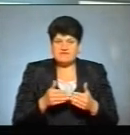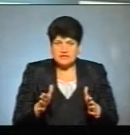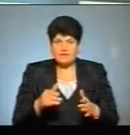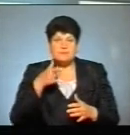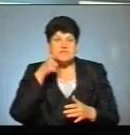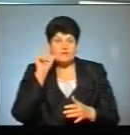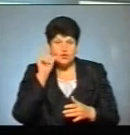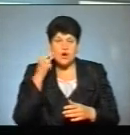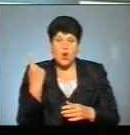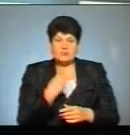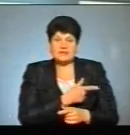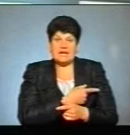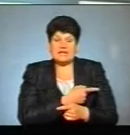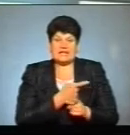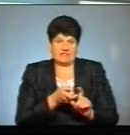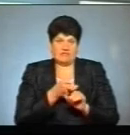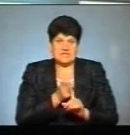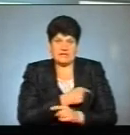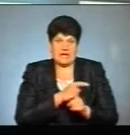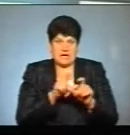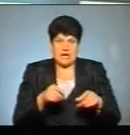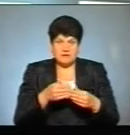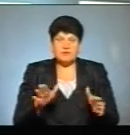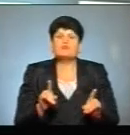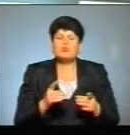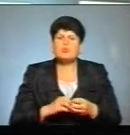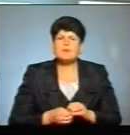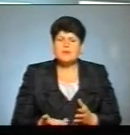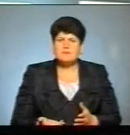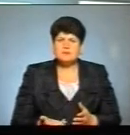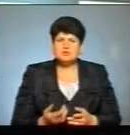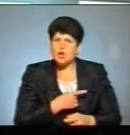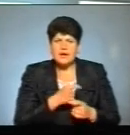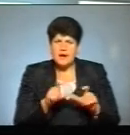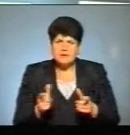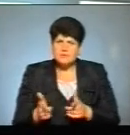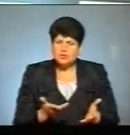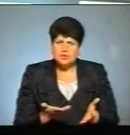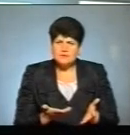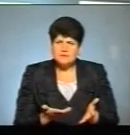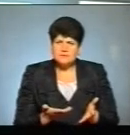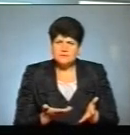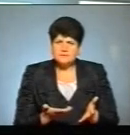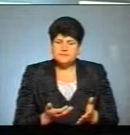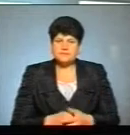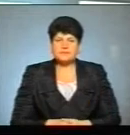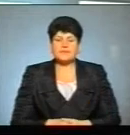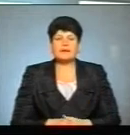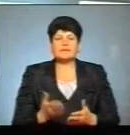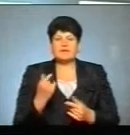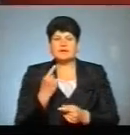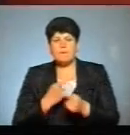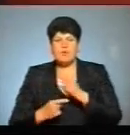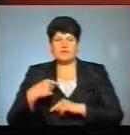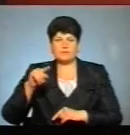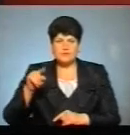вчора обласна інфекційна лікарня, в чому у нас проблема? Що лікарні не підготовлені? Давайте повернемося до